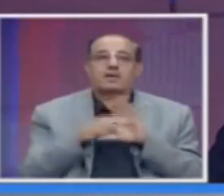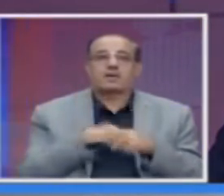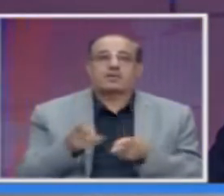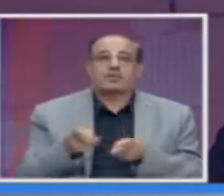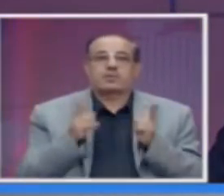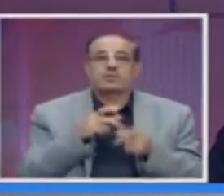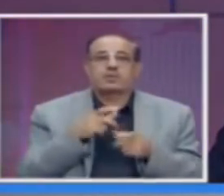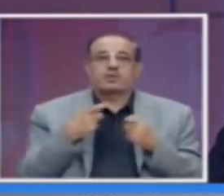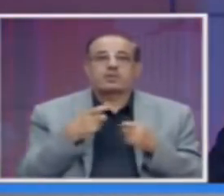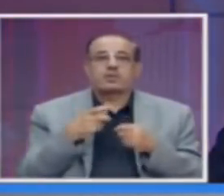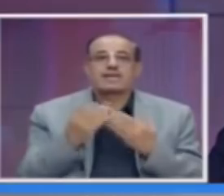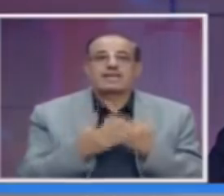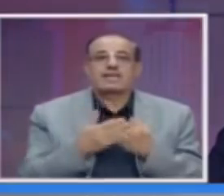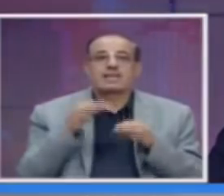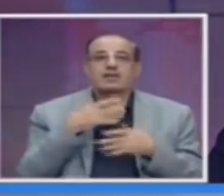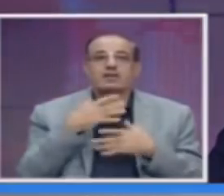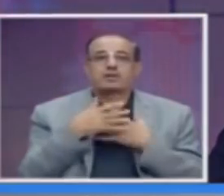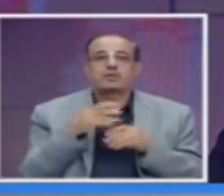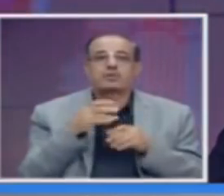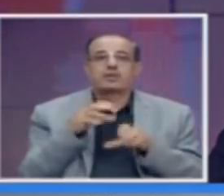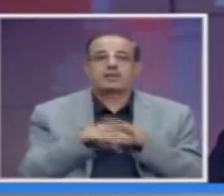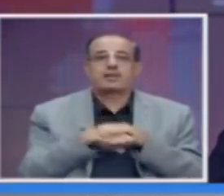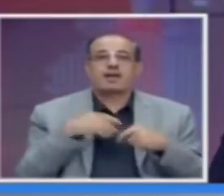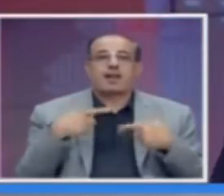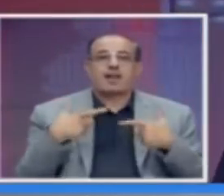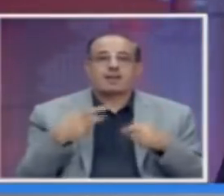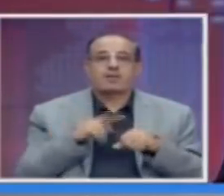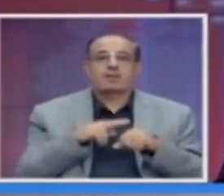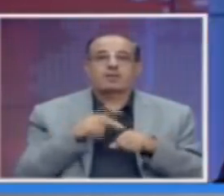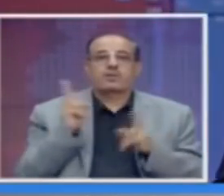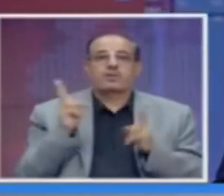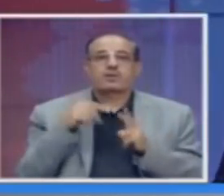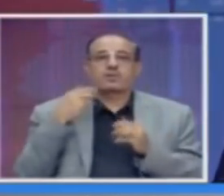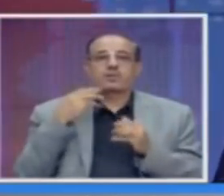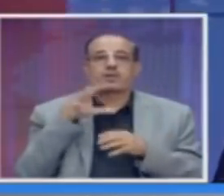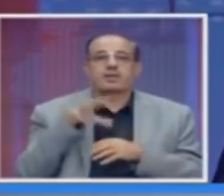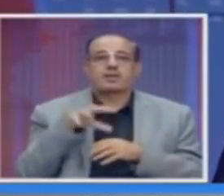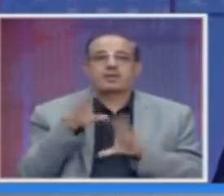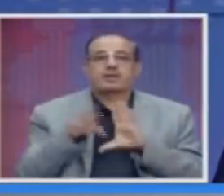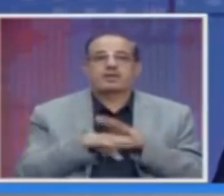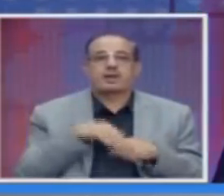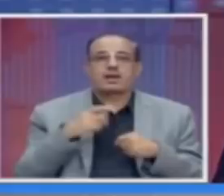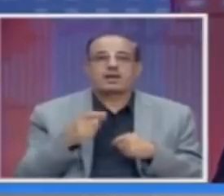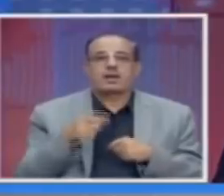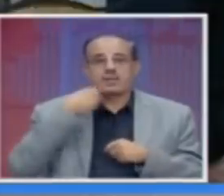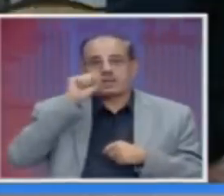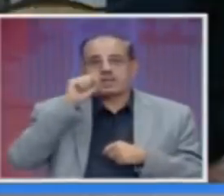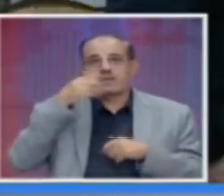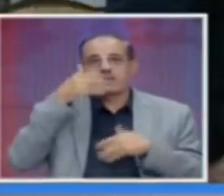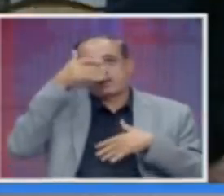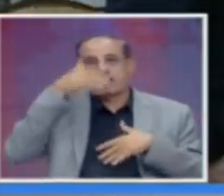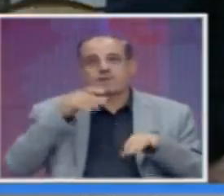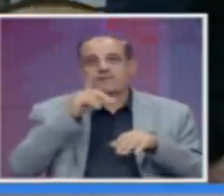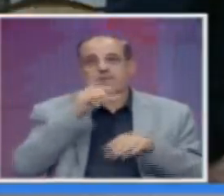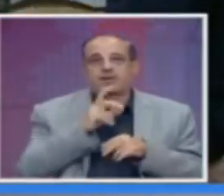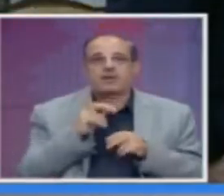نقل وتوطين التكنولوجيا الحديثة داخل شركات ووحدات الإنتاج الحربي. جاء ذلك خلال استقبال وزير الدولة للإنتاج الحربي